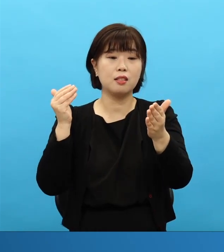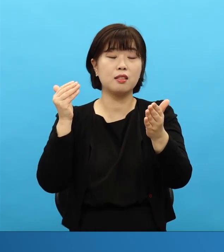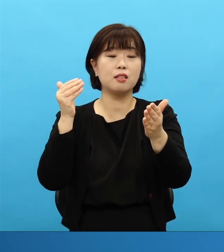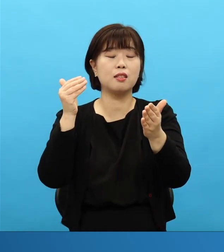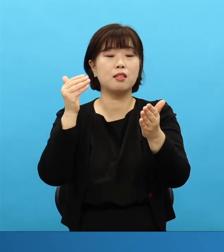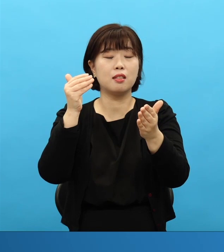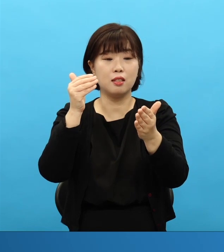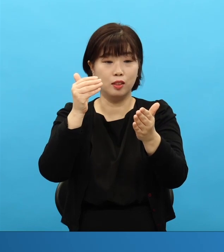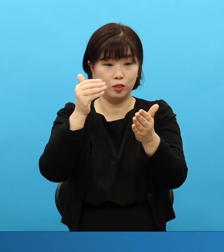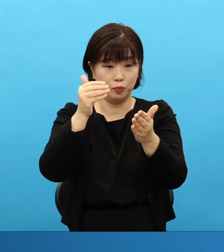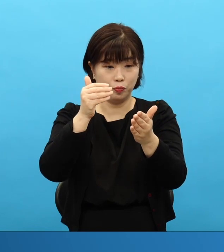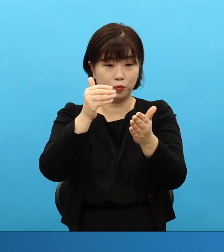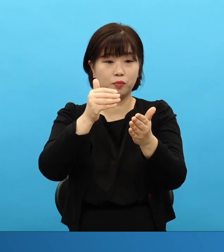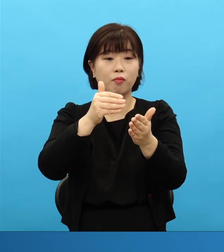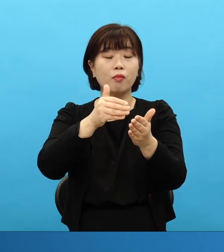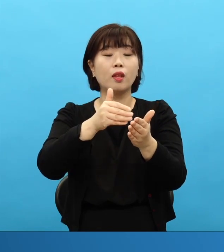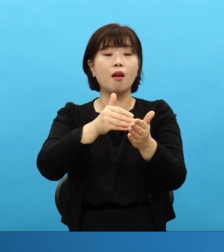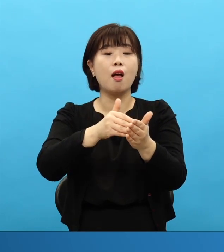이루어지기까지